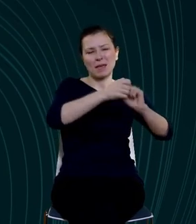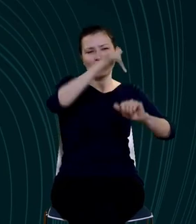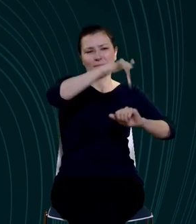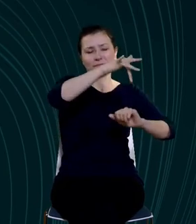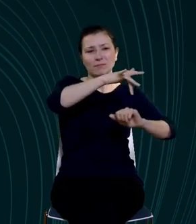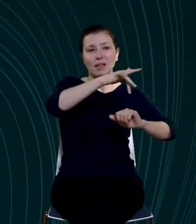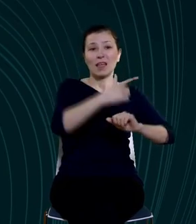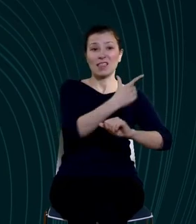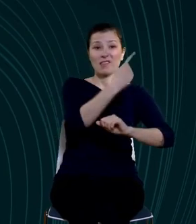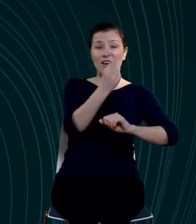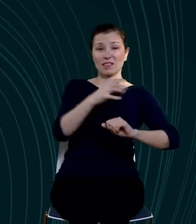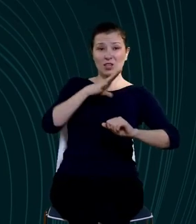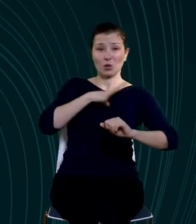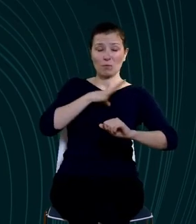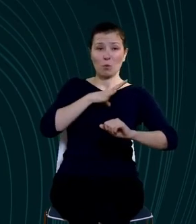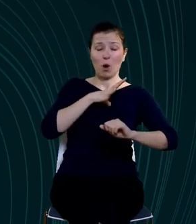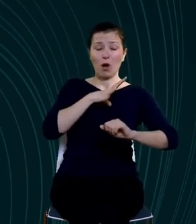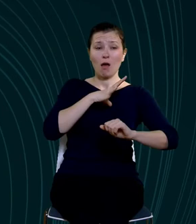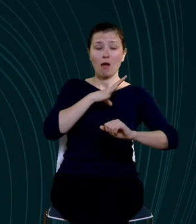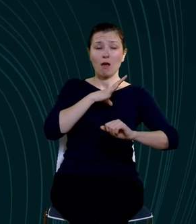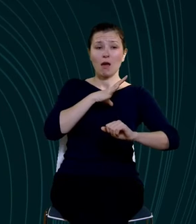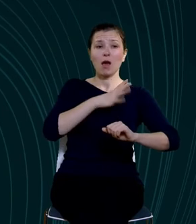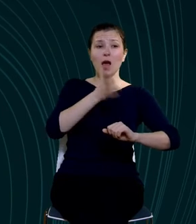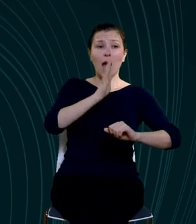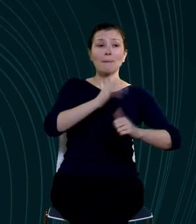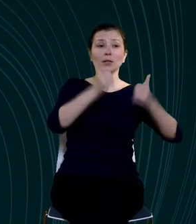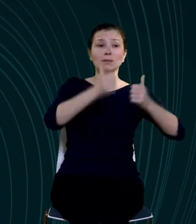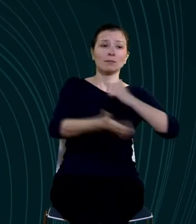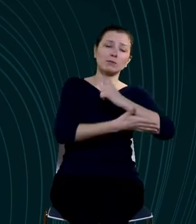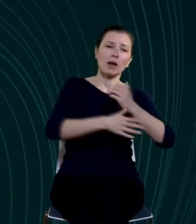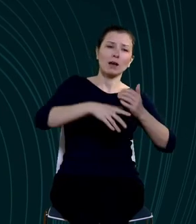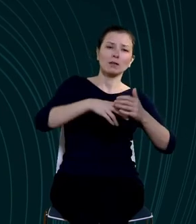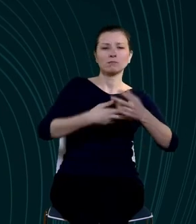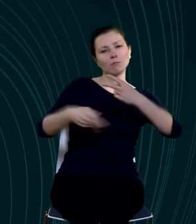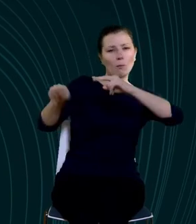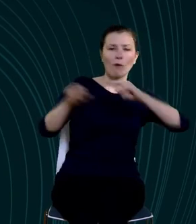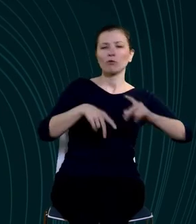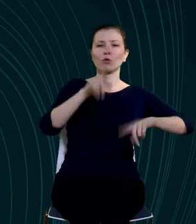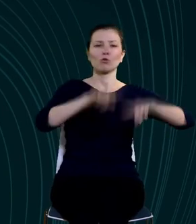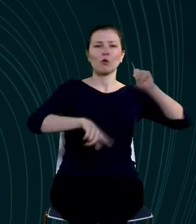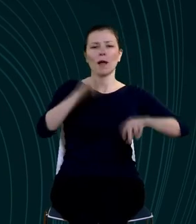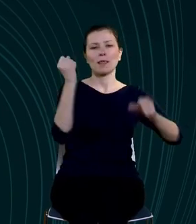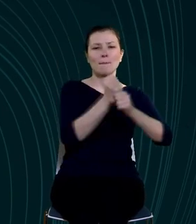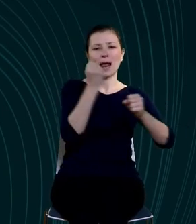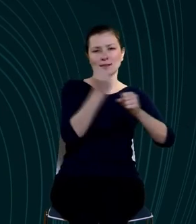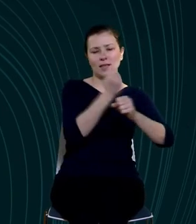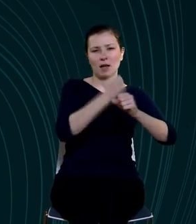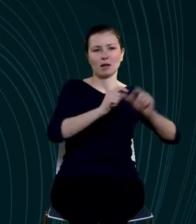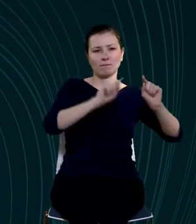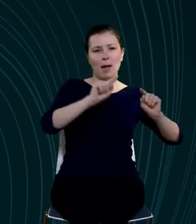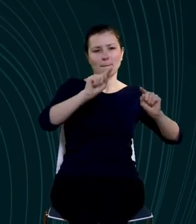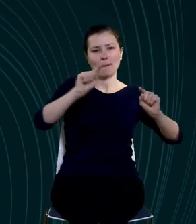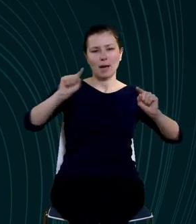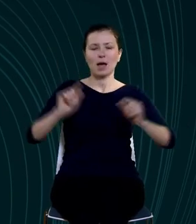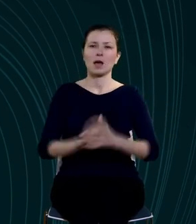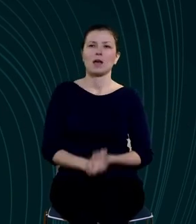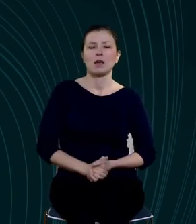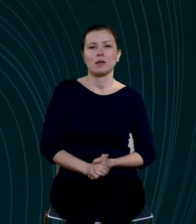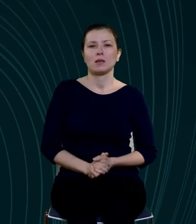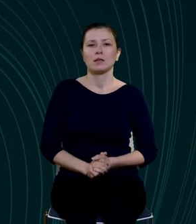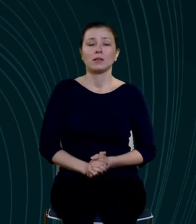Przez 2 dni to tak naprawdę się działo, po czym stacja wróciła do normalnej pracy. I tu jako ciekawy